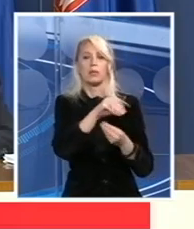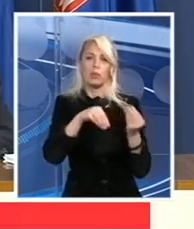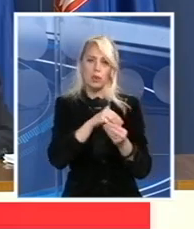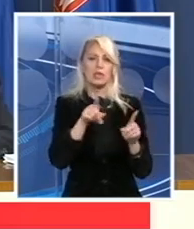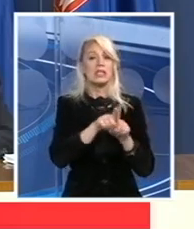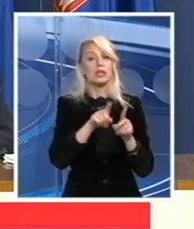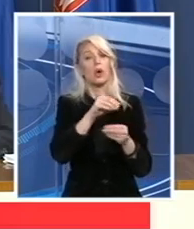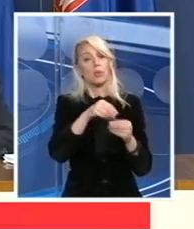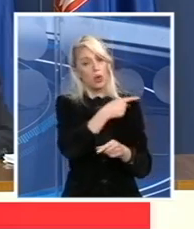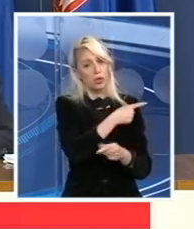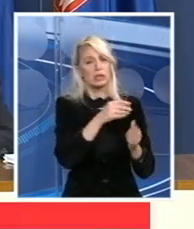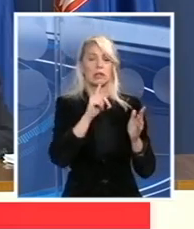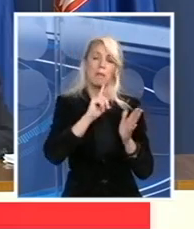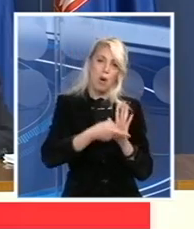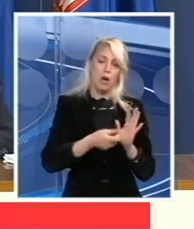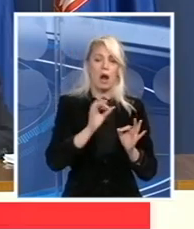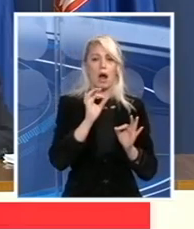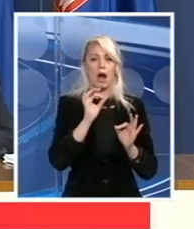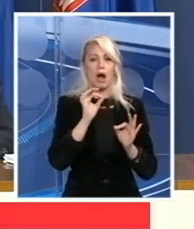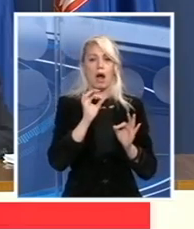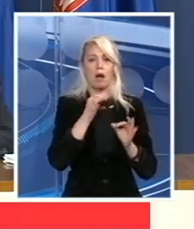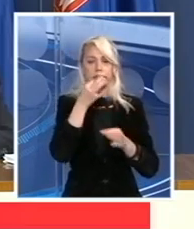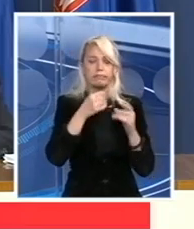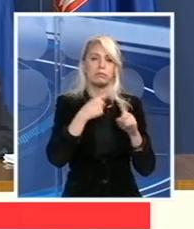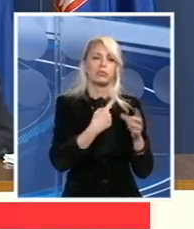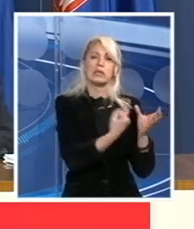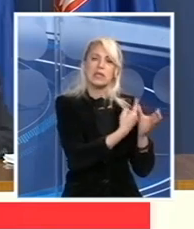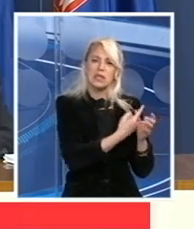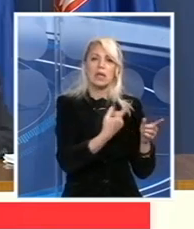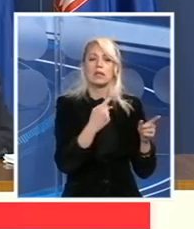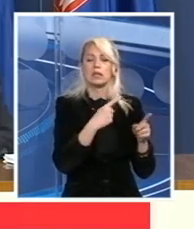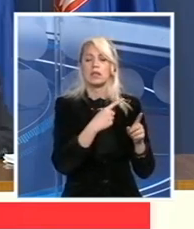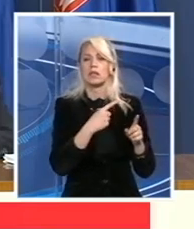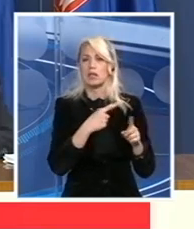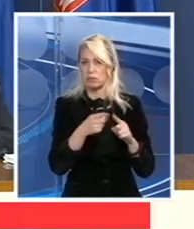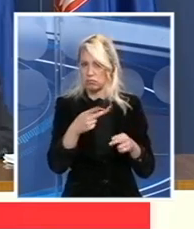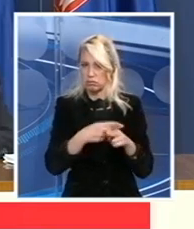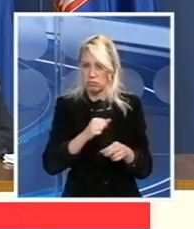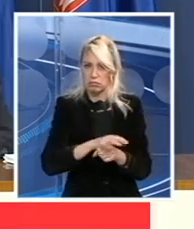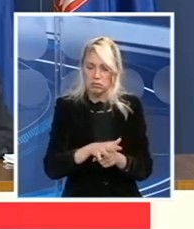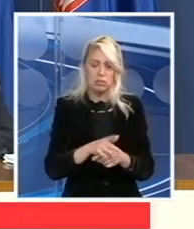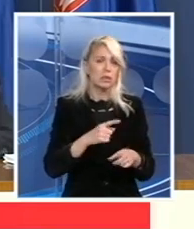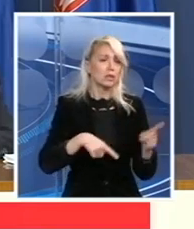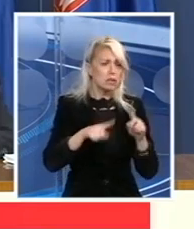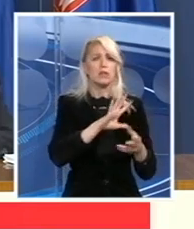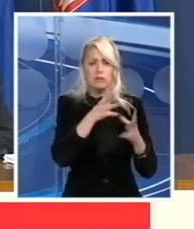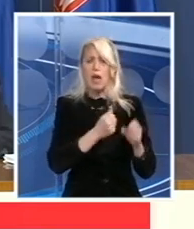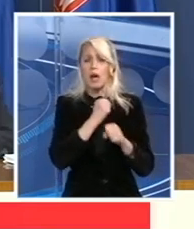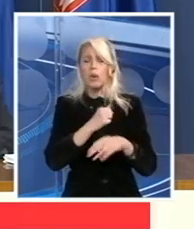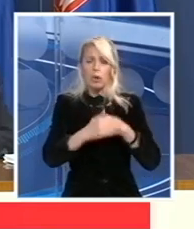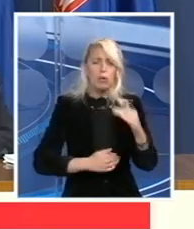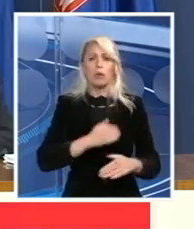porodica biti na merama stroge izolacije zbog te situacije. Ljudi to sve rade,